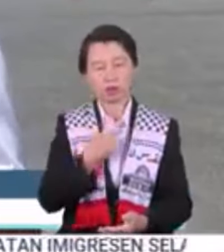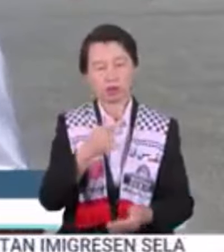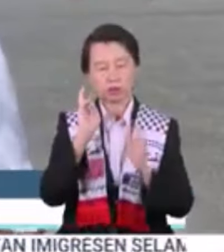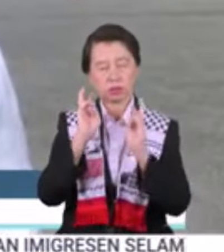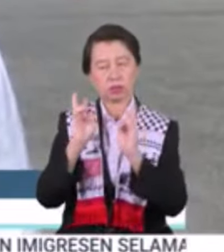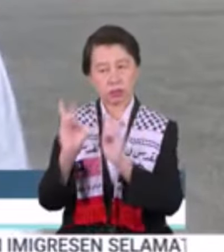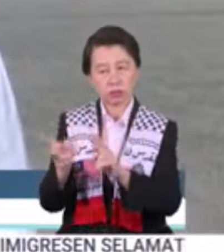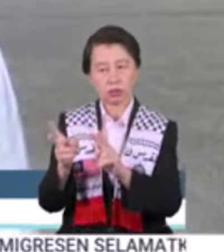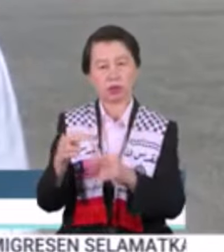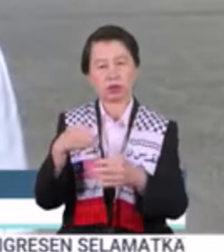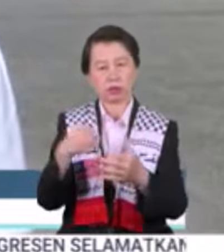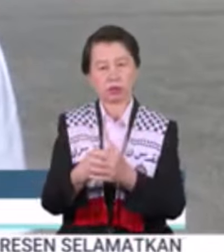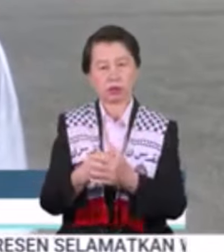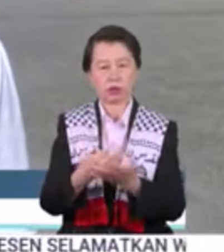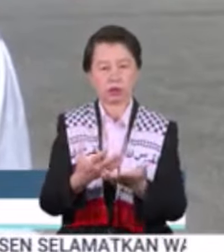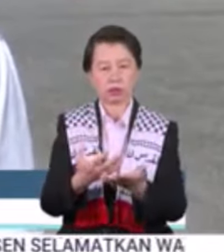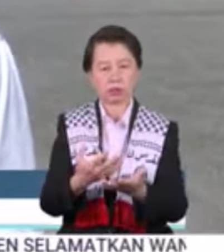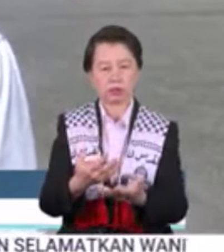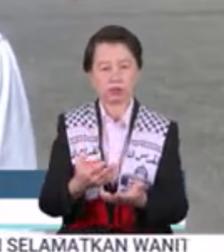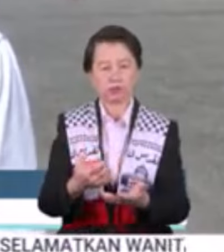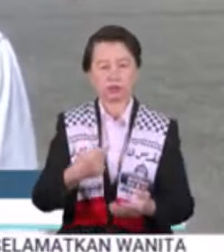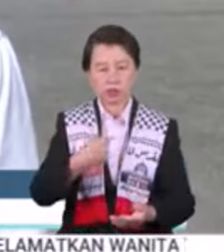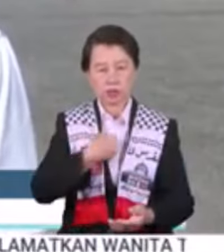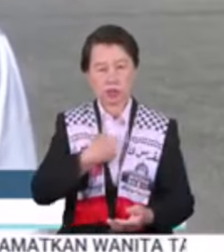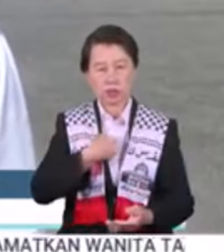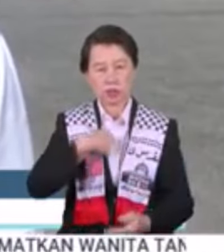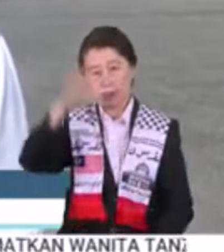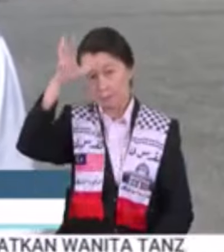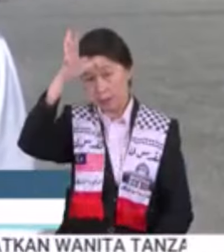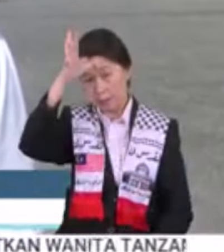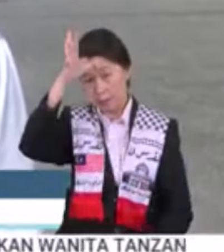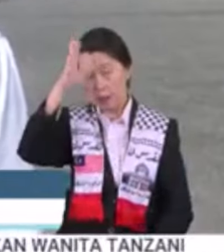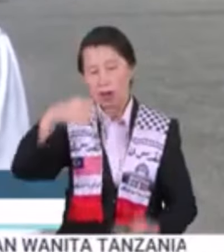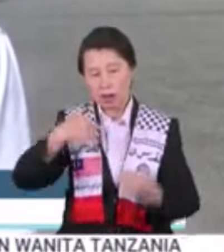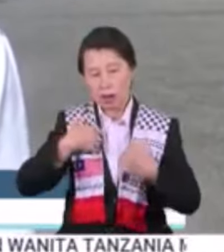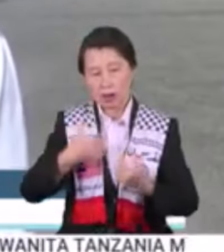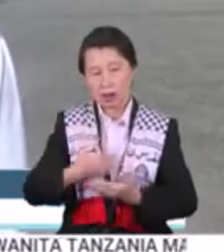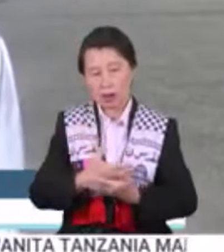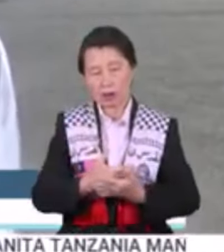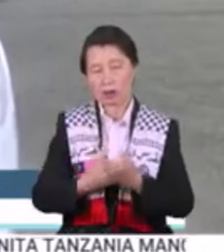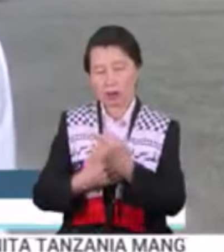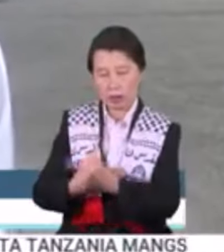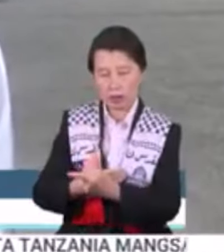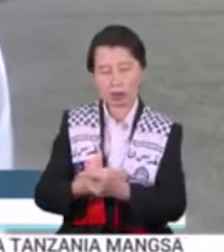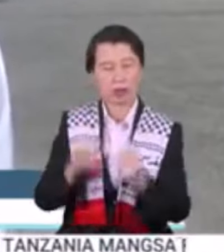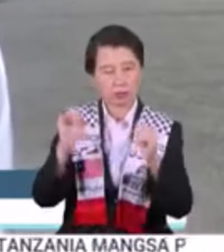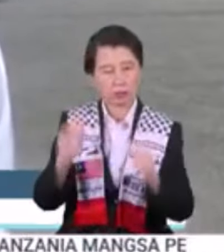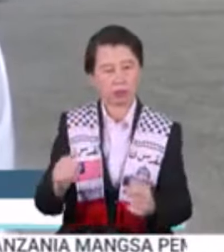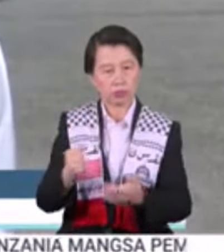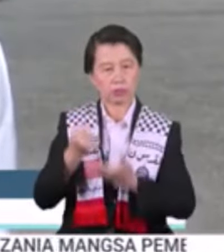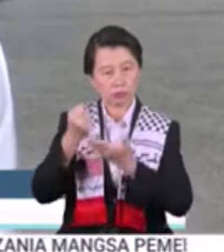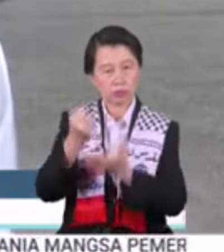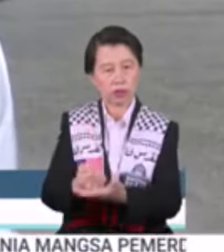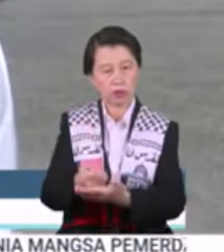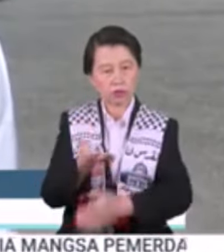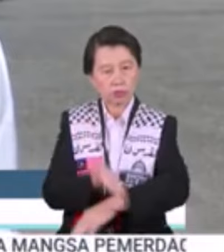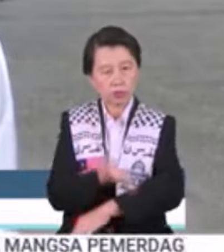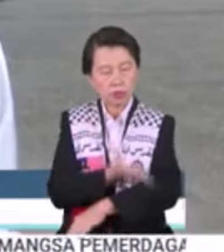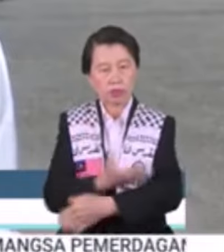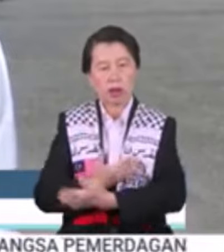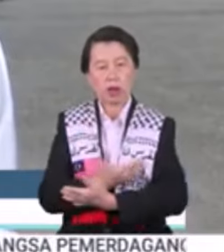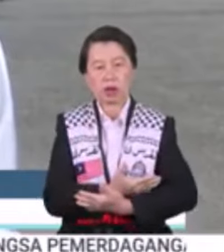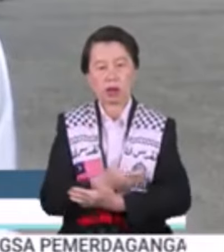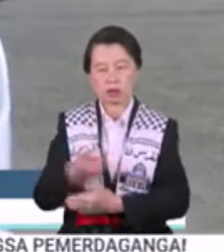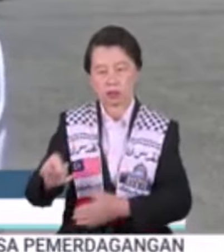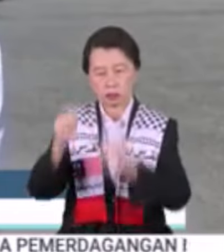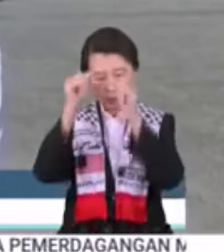dalam konteks saya sebagai ayah kepada anak autism, dapat membantu perkembangan anak saya